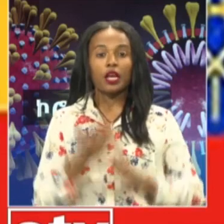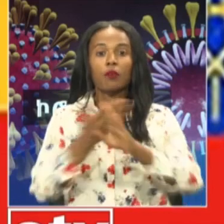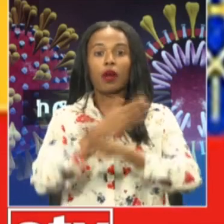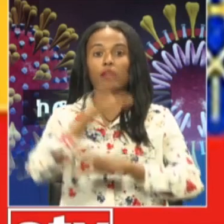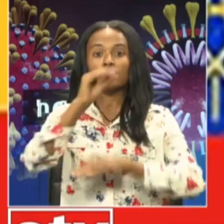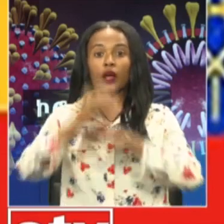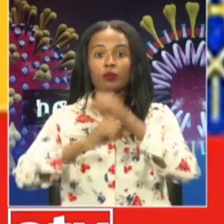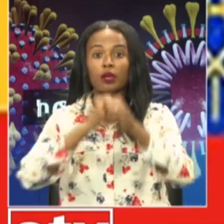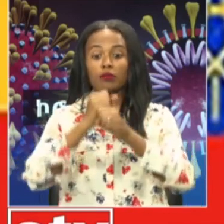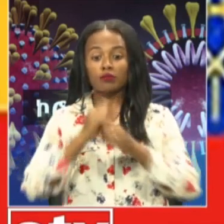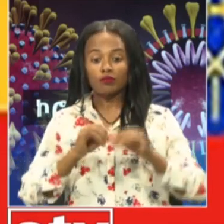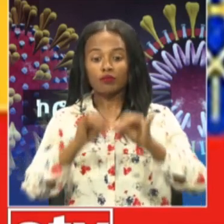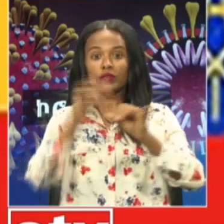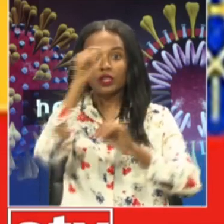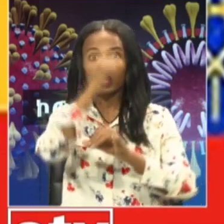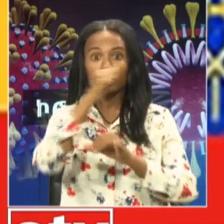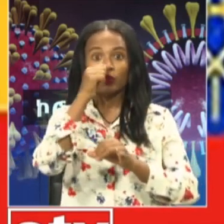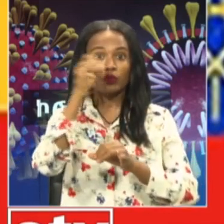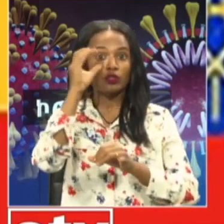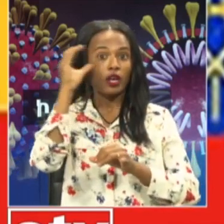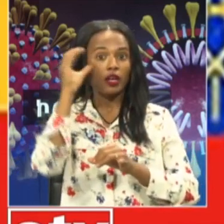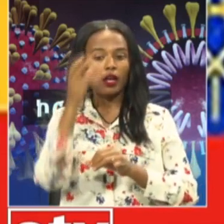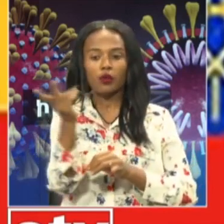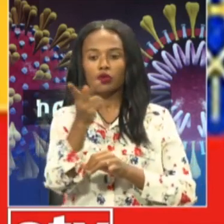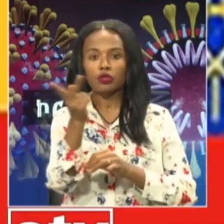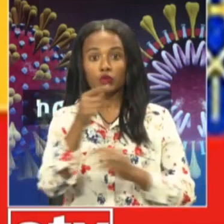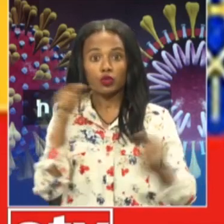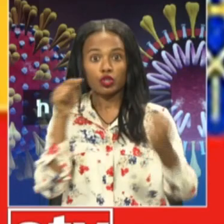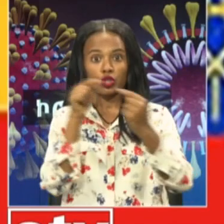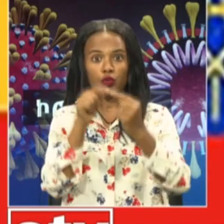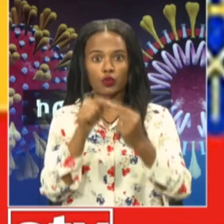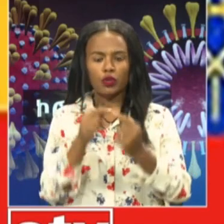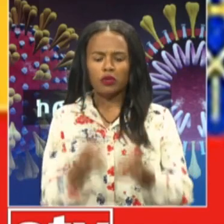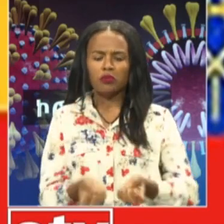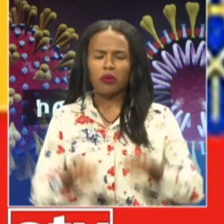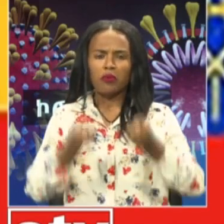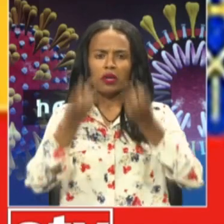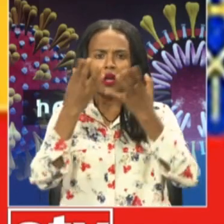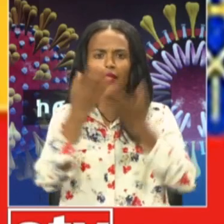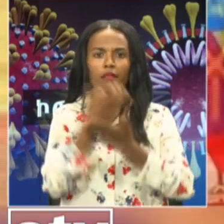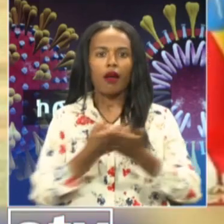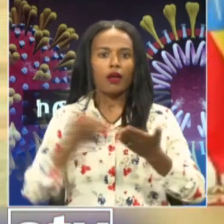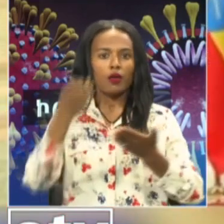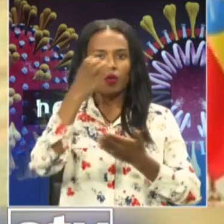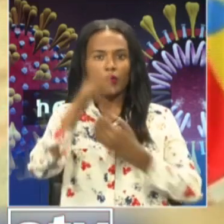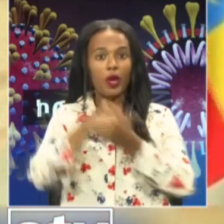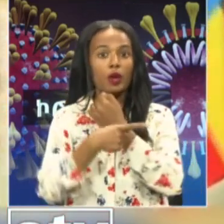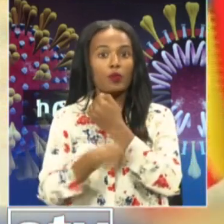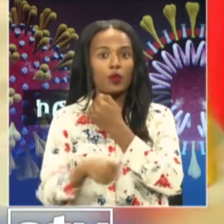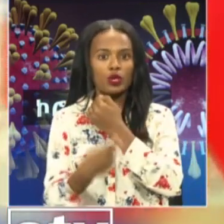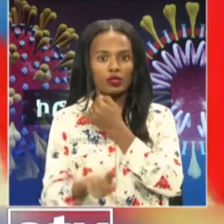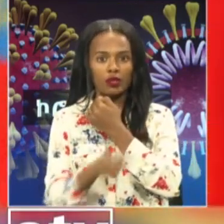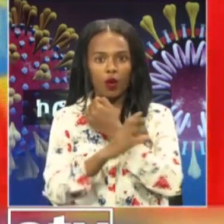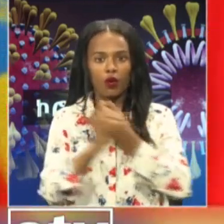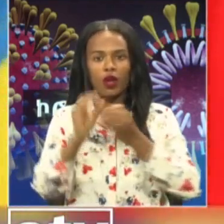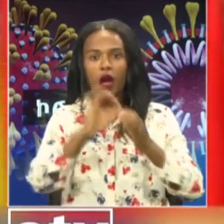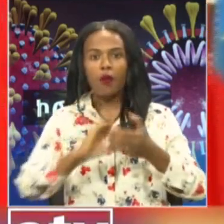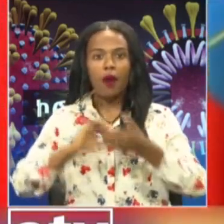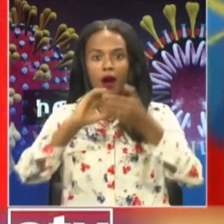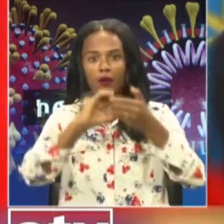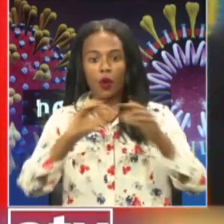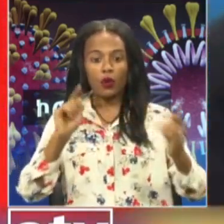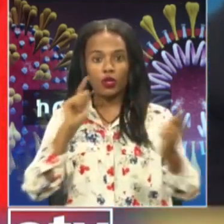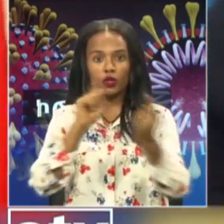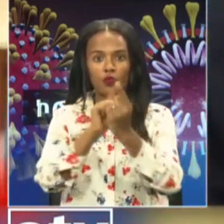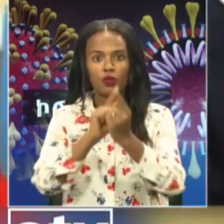ዓመታት የዘለቀው የኢትዮ ቻይና የሁለትዮሽ ግንኙነት በበርካታ ኢኮኖሚያዊ ፖለቲካዊና ማህበራዊ